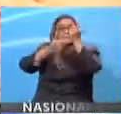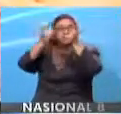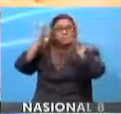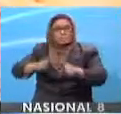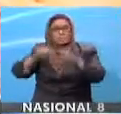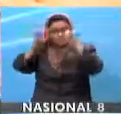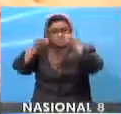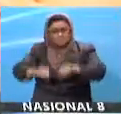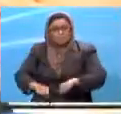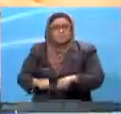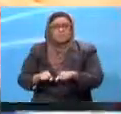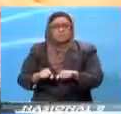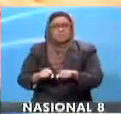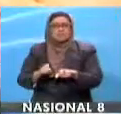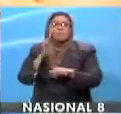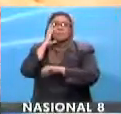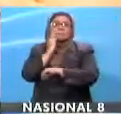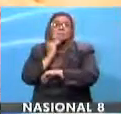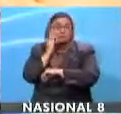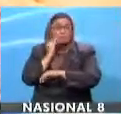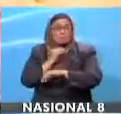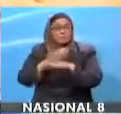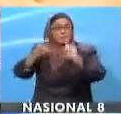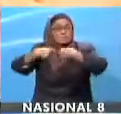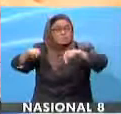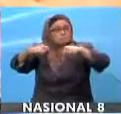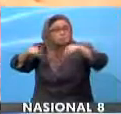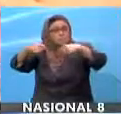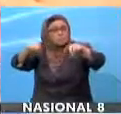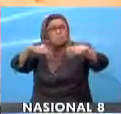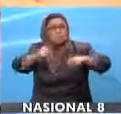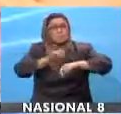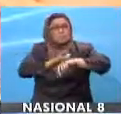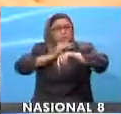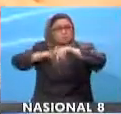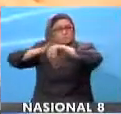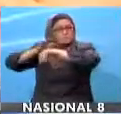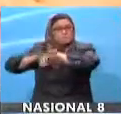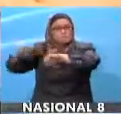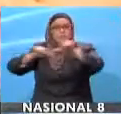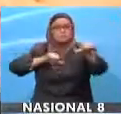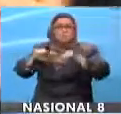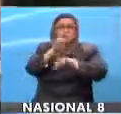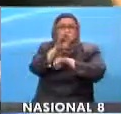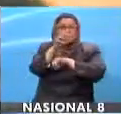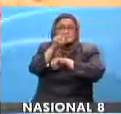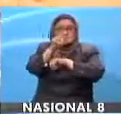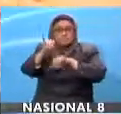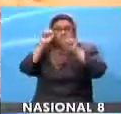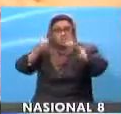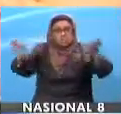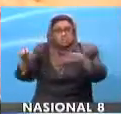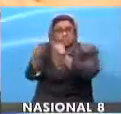dapat mengalami dan mencuba sendiri aktiviti-aktiviti stimulasi yang dapat dilakukan